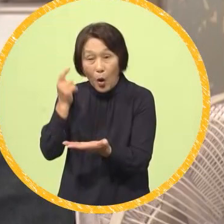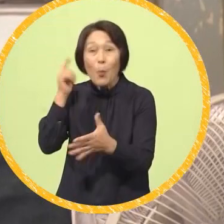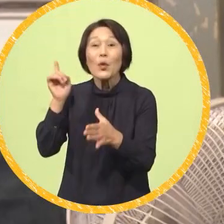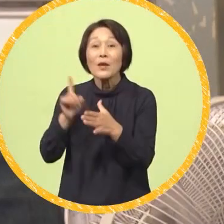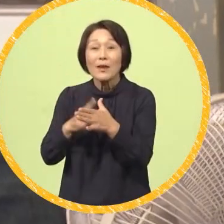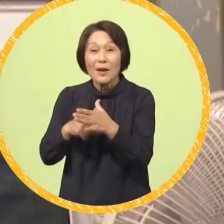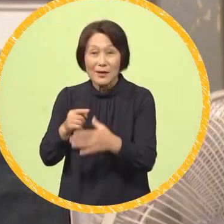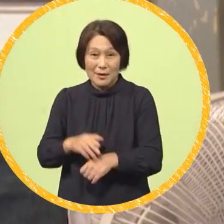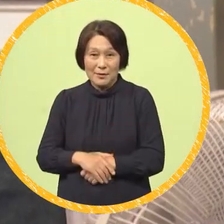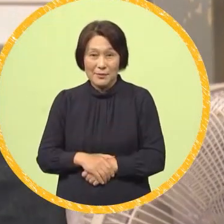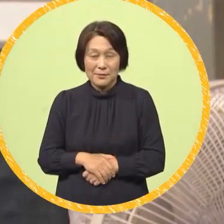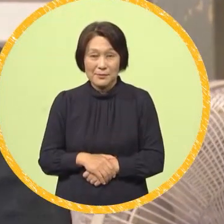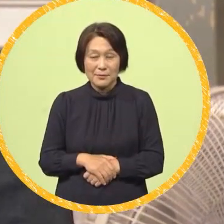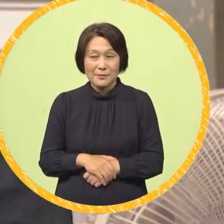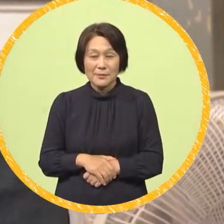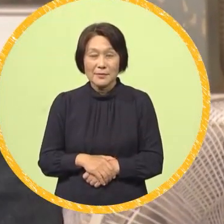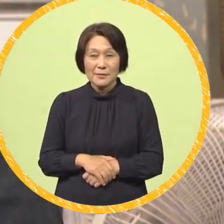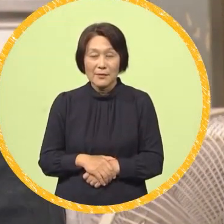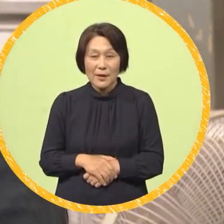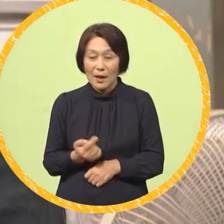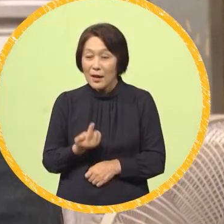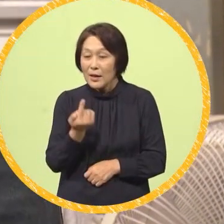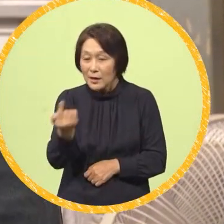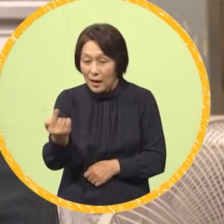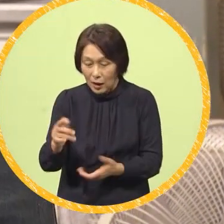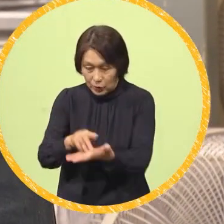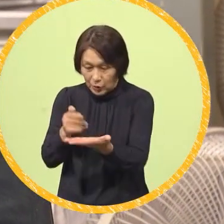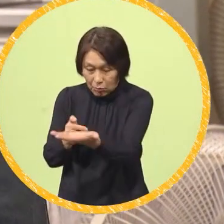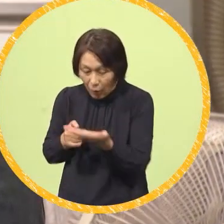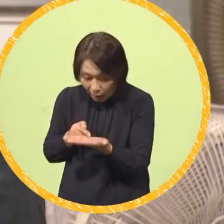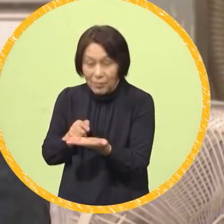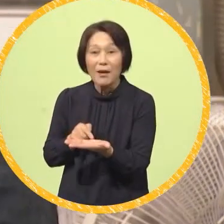て、行ってみたら渡されて、